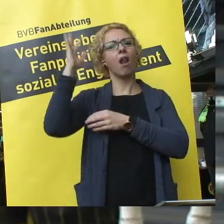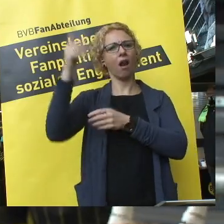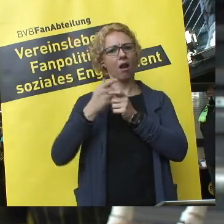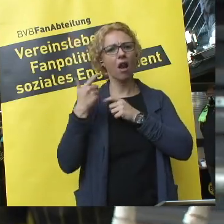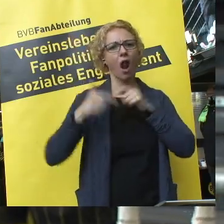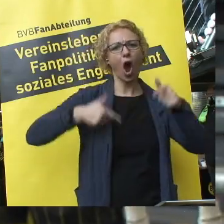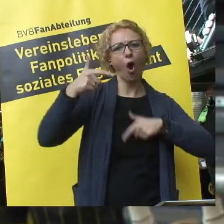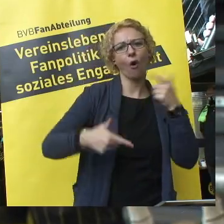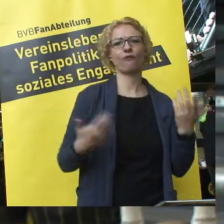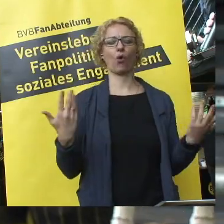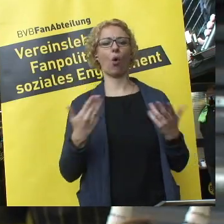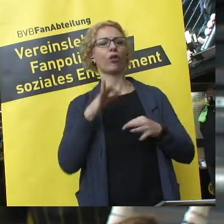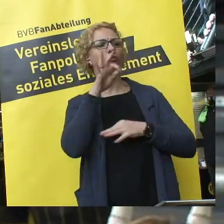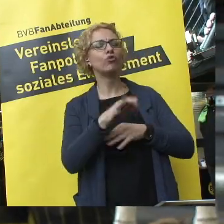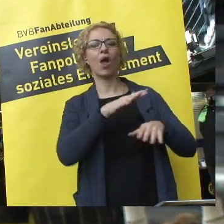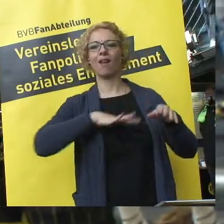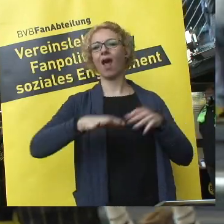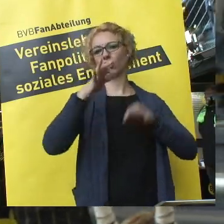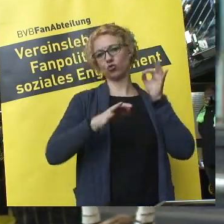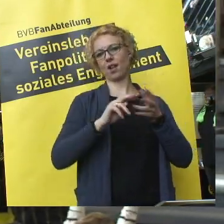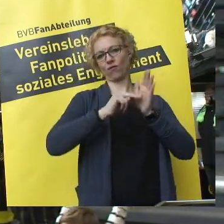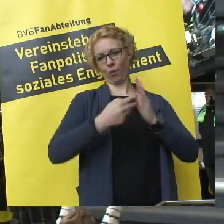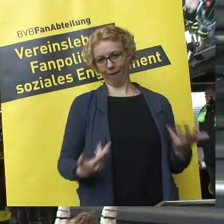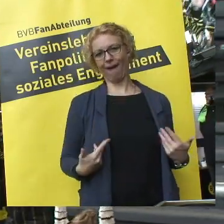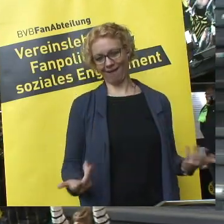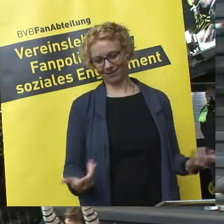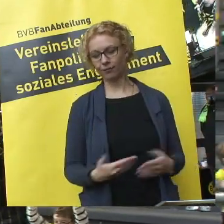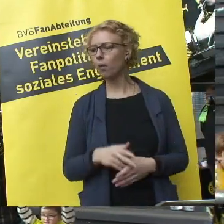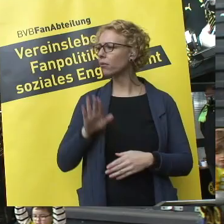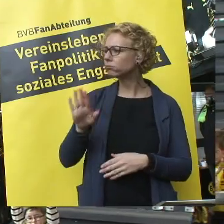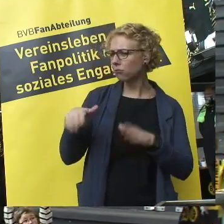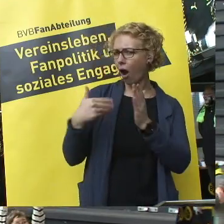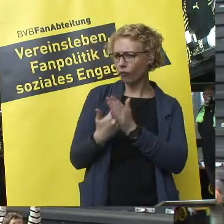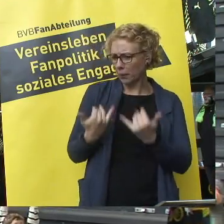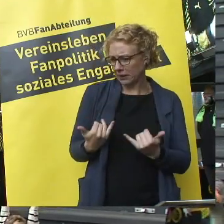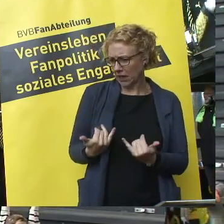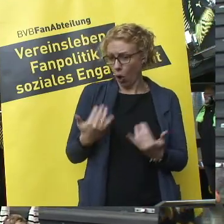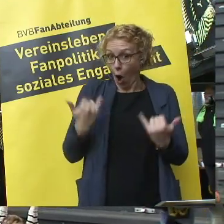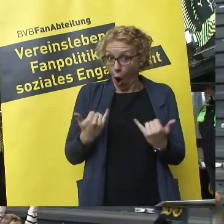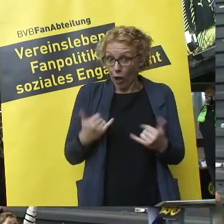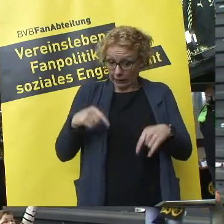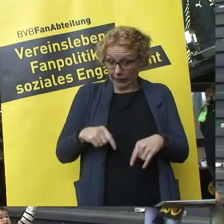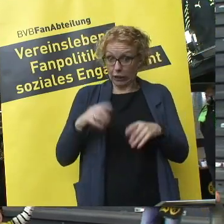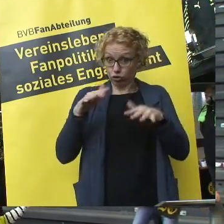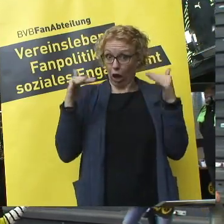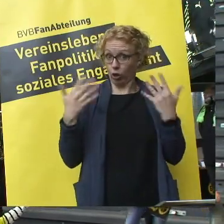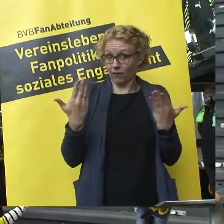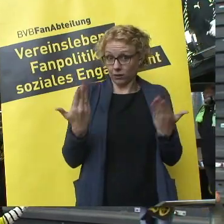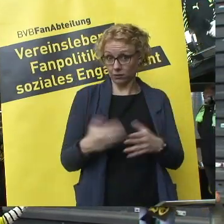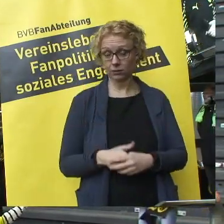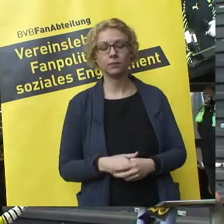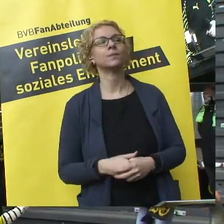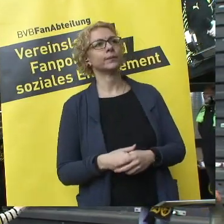die wir für die Landesspiele vorbereiten. Und welche Aufgaben macht ihr zurzeit? Welche Aufgaben habt ihr heute im Stadion?